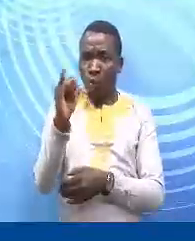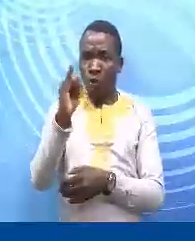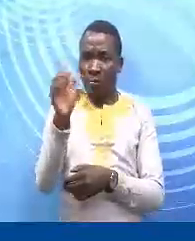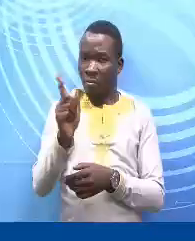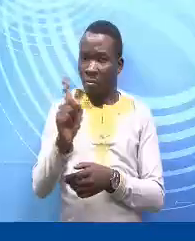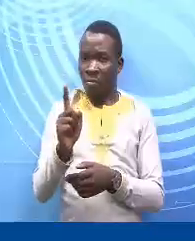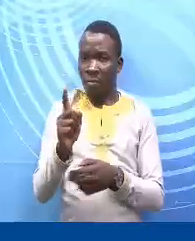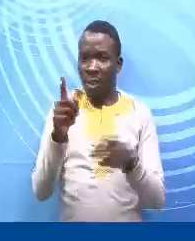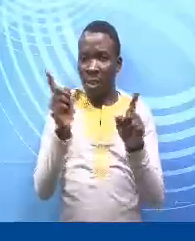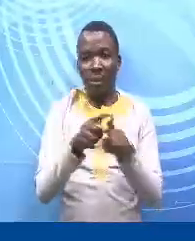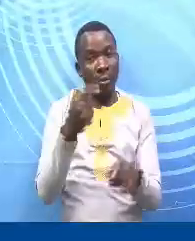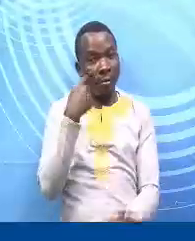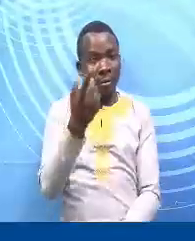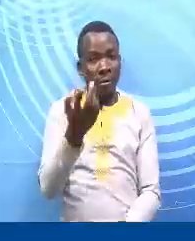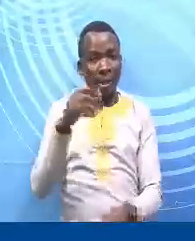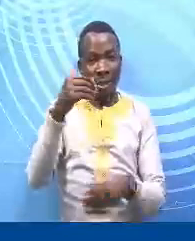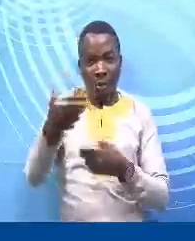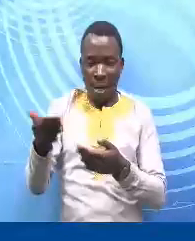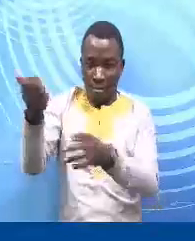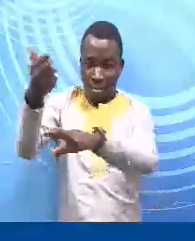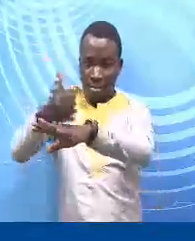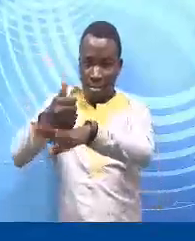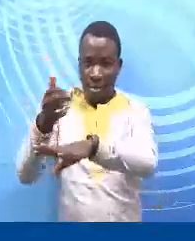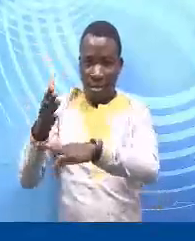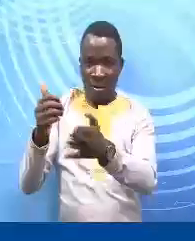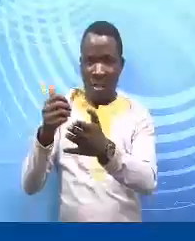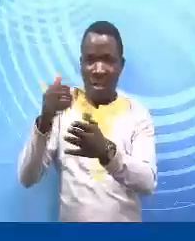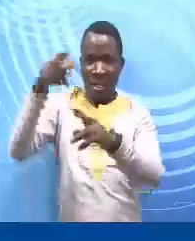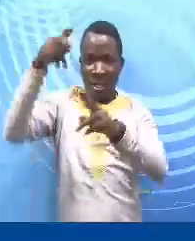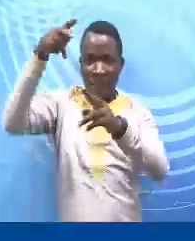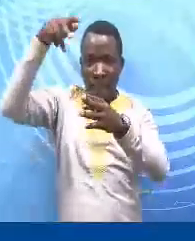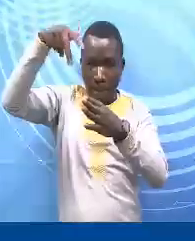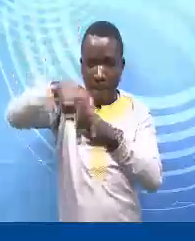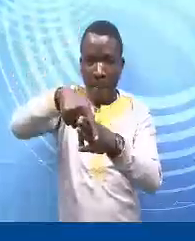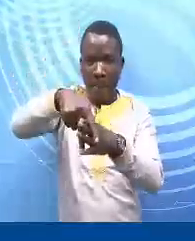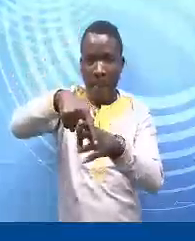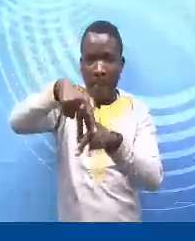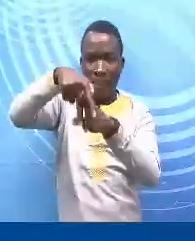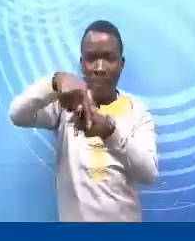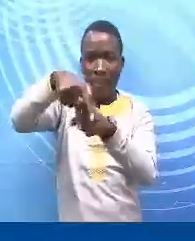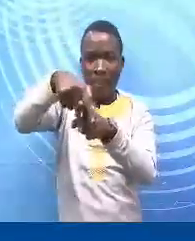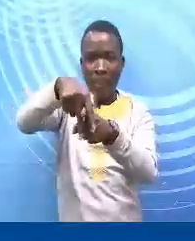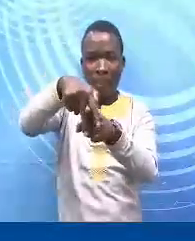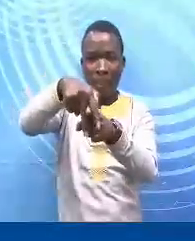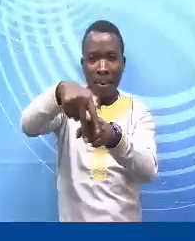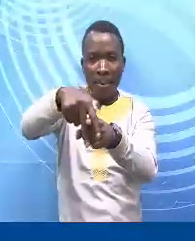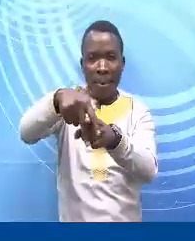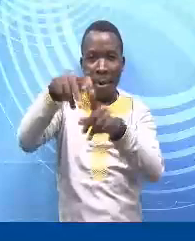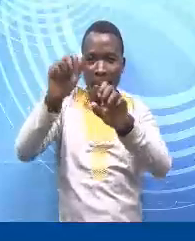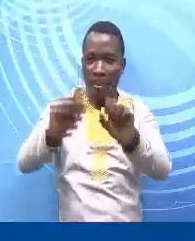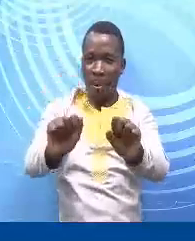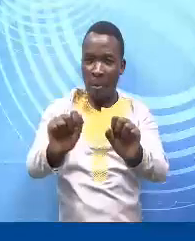byabereye nk'uko mumubona nyuma yo guparika yuriye moto nguko arimo kuzamuka aho